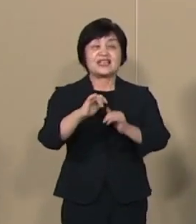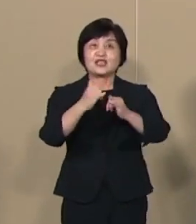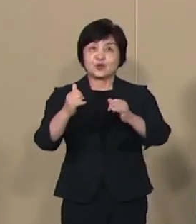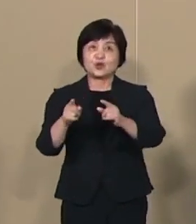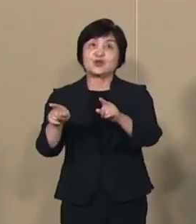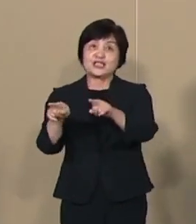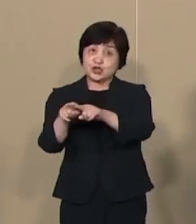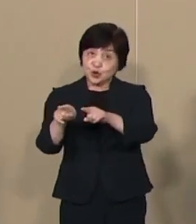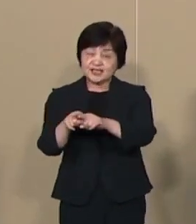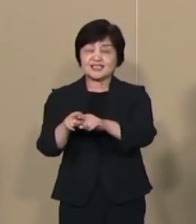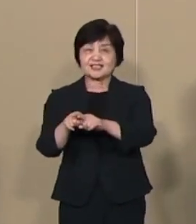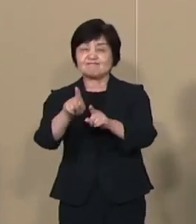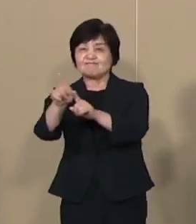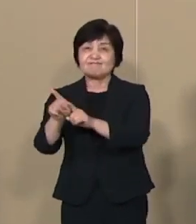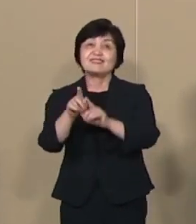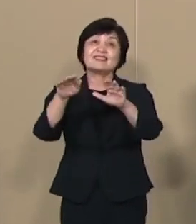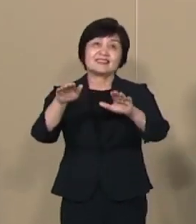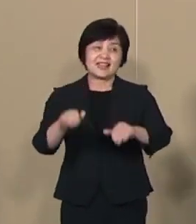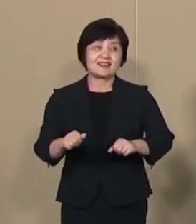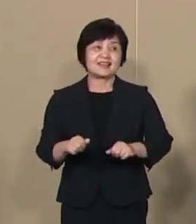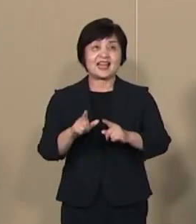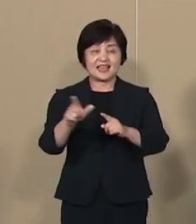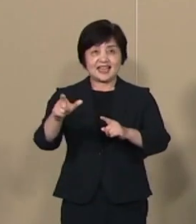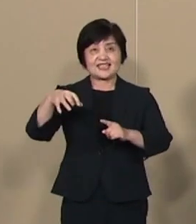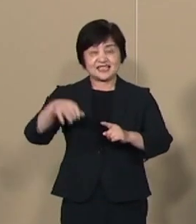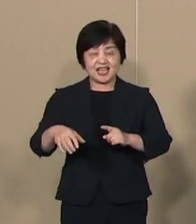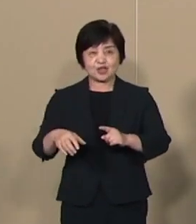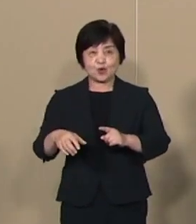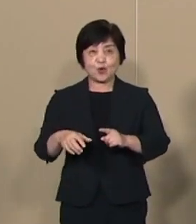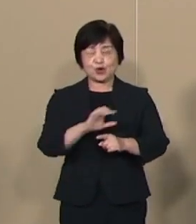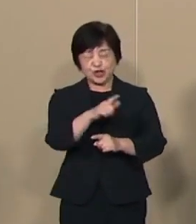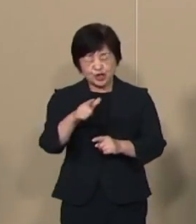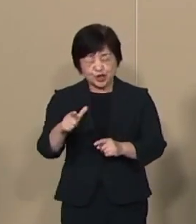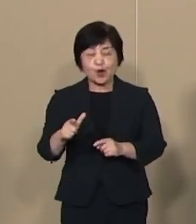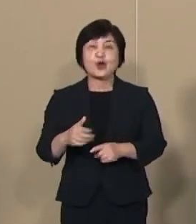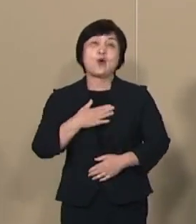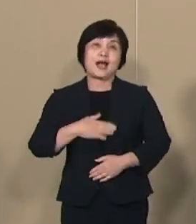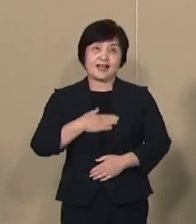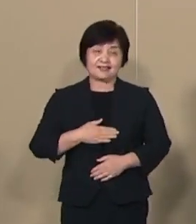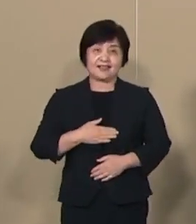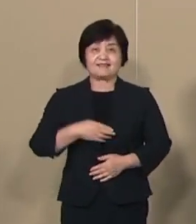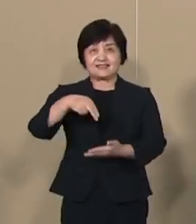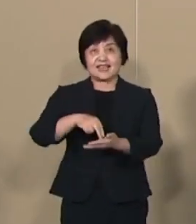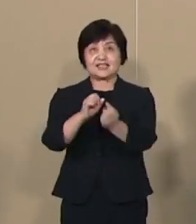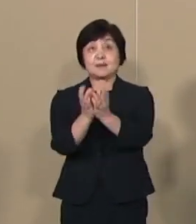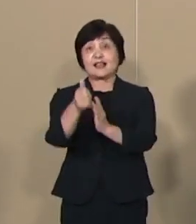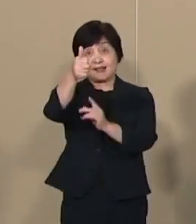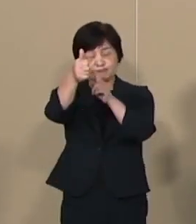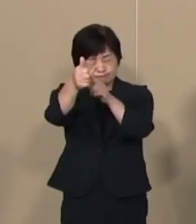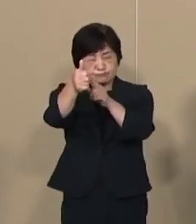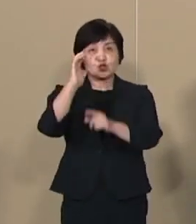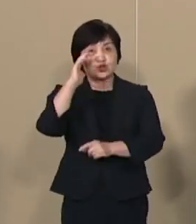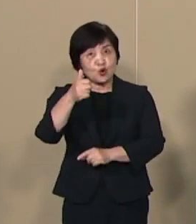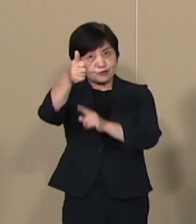付き人みたいなことやられてて nhk の隅から隅までしって言った上でこの活動してるってことでをそれはすごいなあ